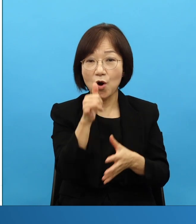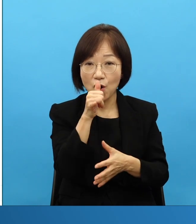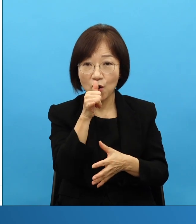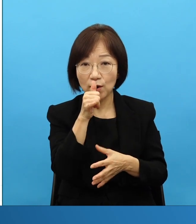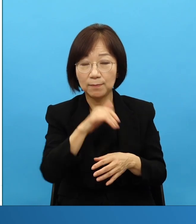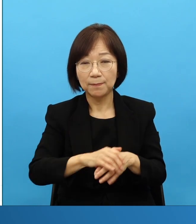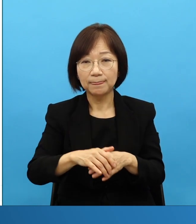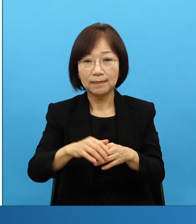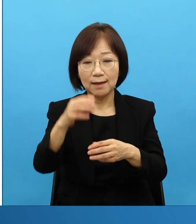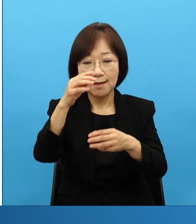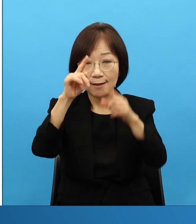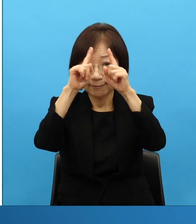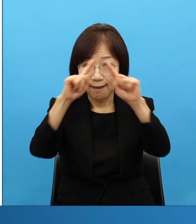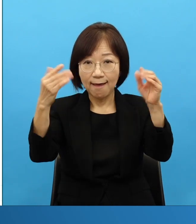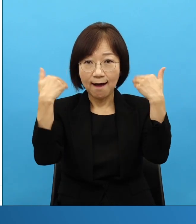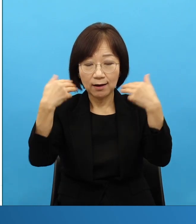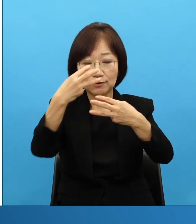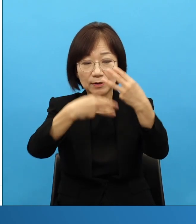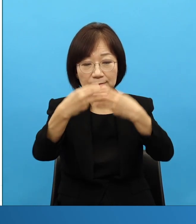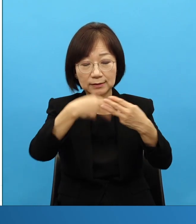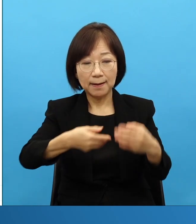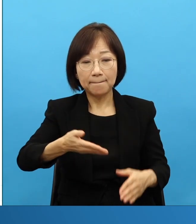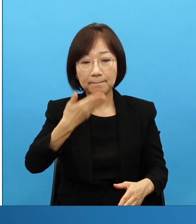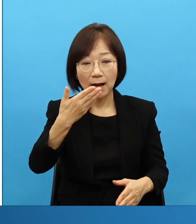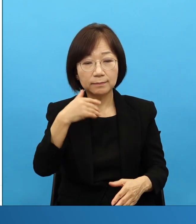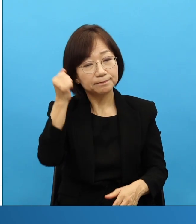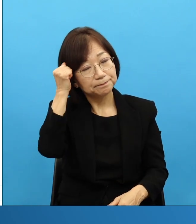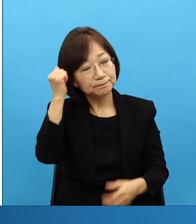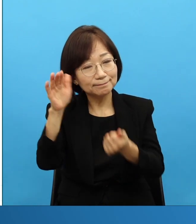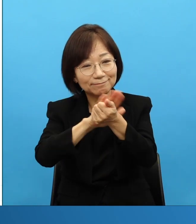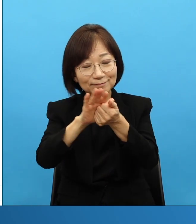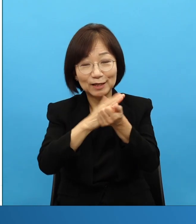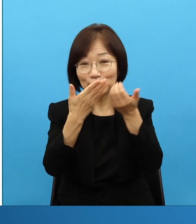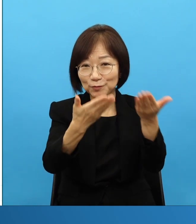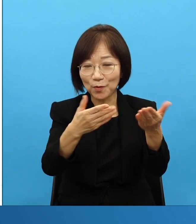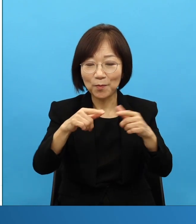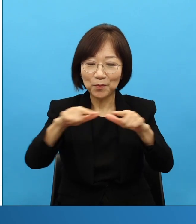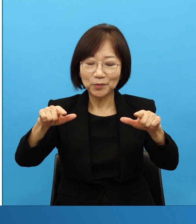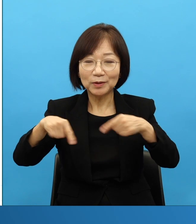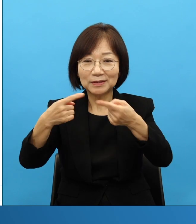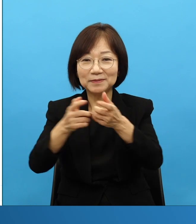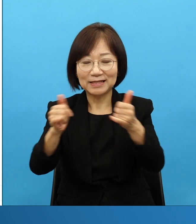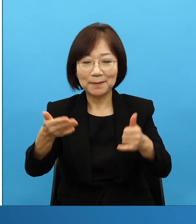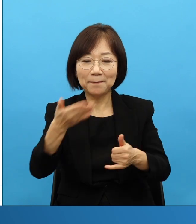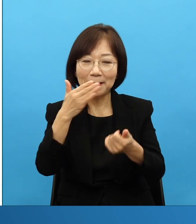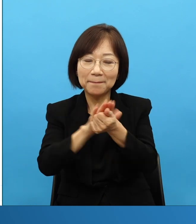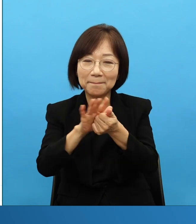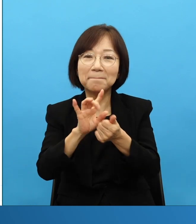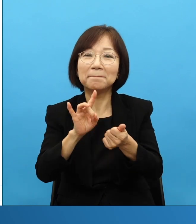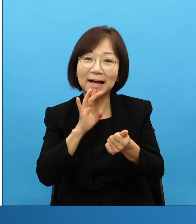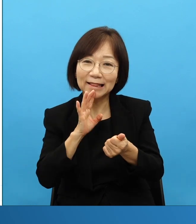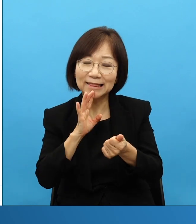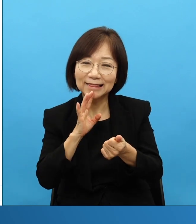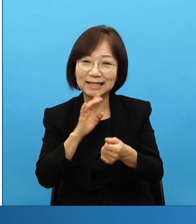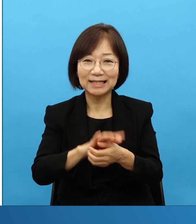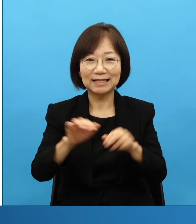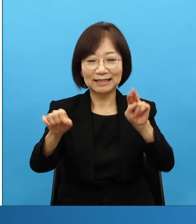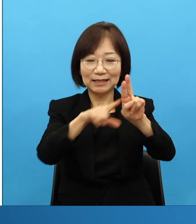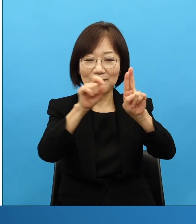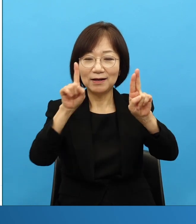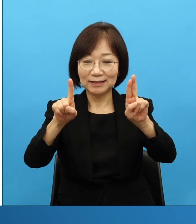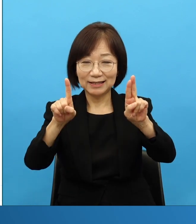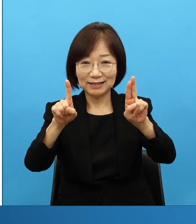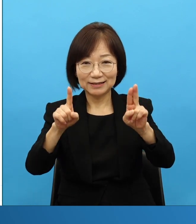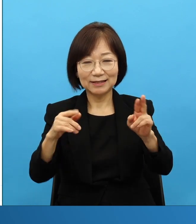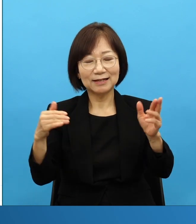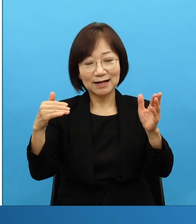대학 랩넌트는 숙식이 제공되며 일반 참가자는 식사만 제공됩니다. 오는 2월 1일까지